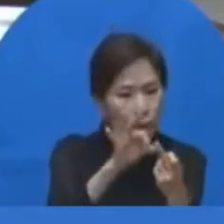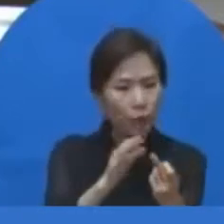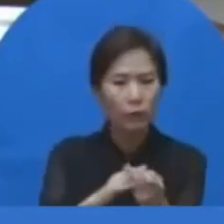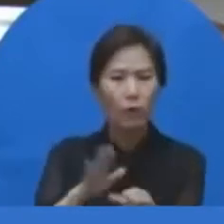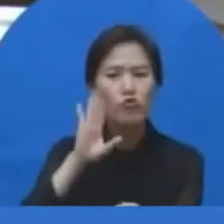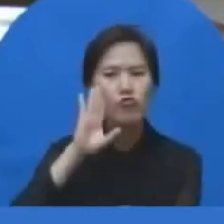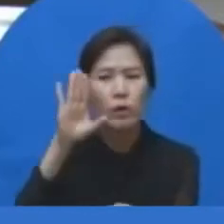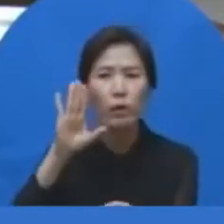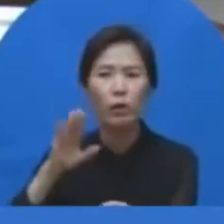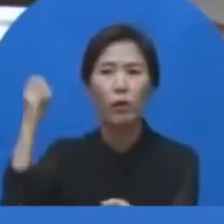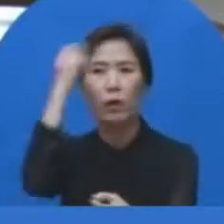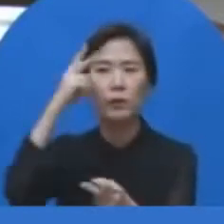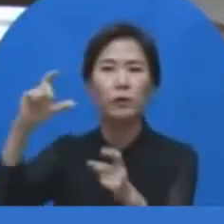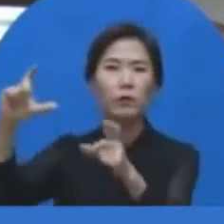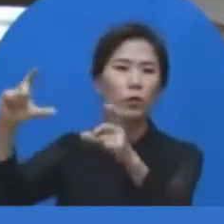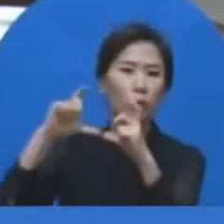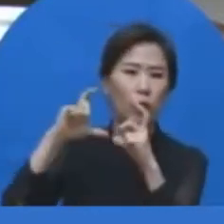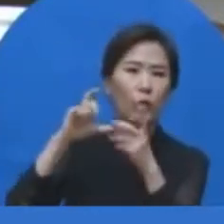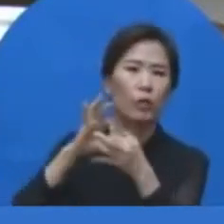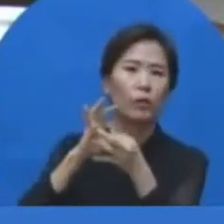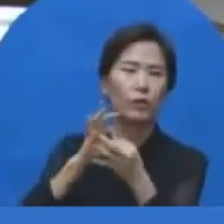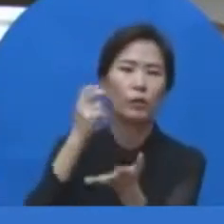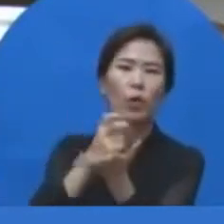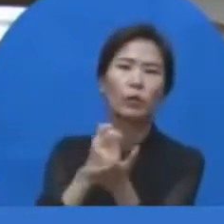규정은 없습니다.